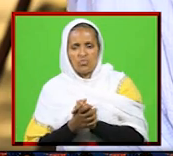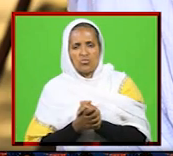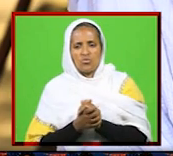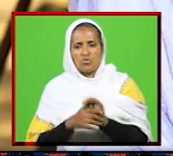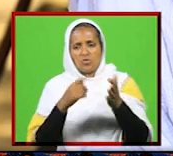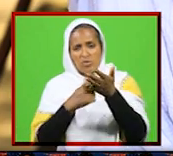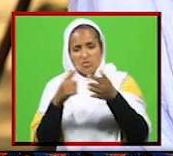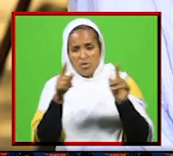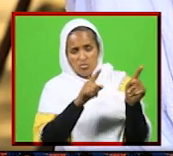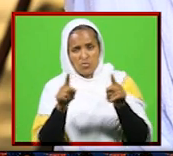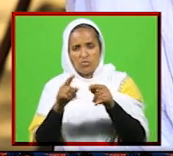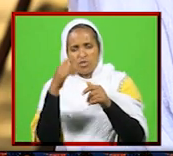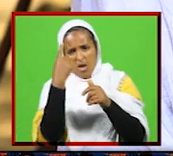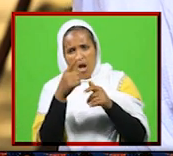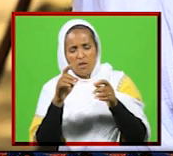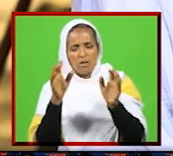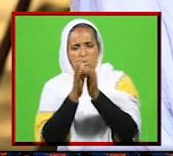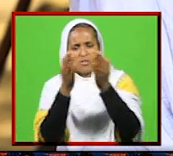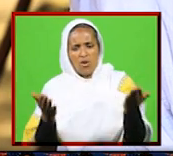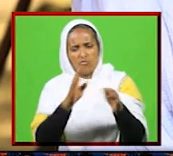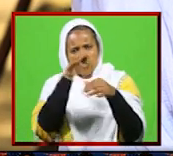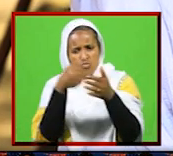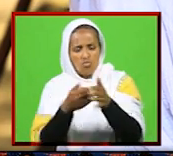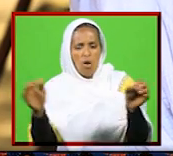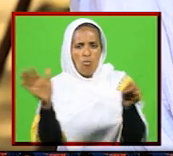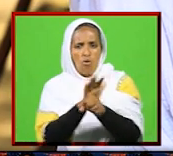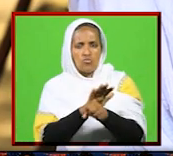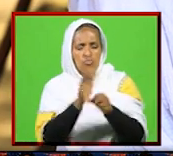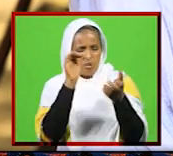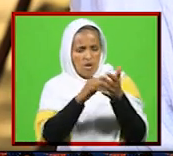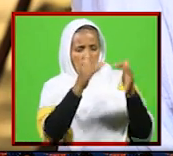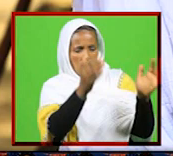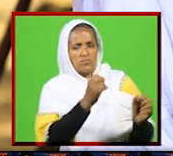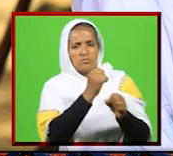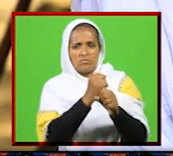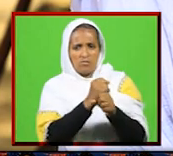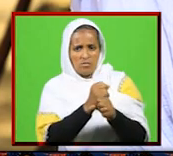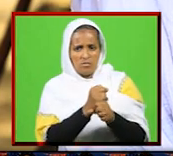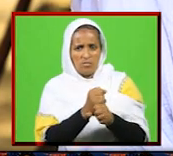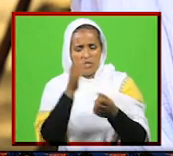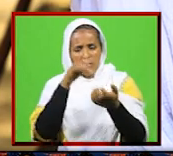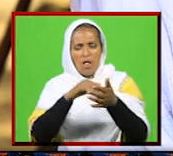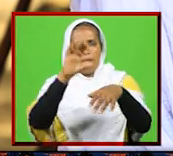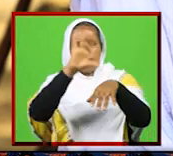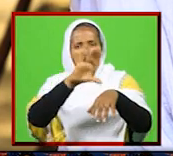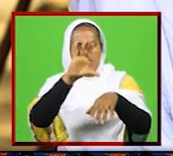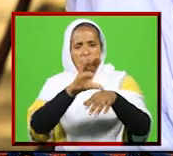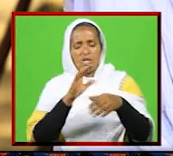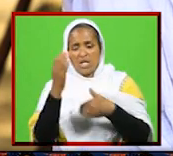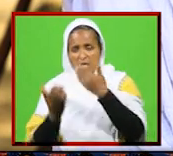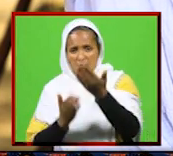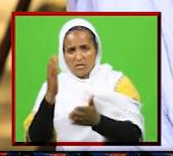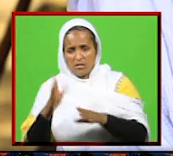አዘጋጅተው እሳቸው ደግሞ እንዳንድ እንትን ብለው መጻሕፍቱን ሁሉ አሟልተው እንደገና ገደሙት ነበር። ገደሙት እንደገና